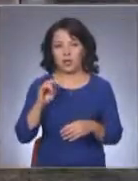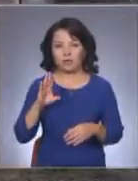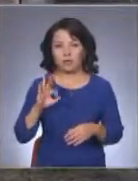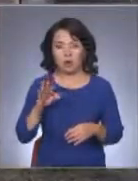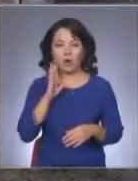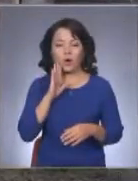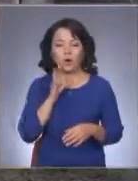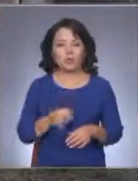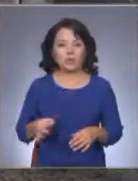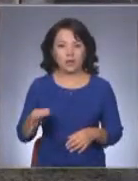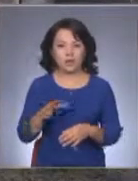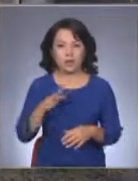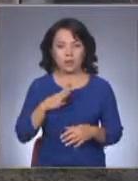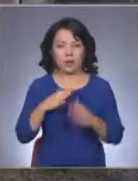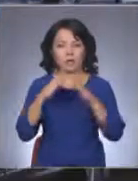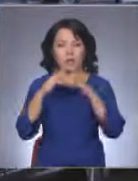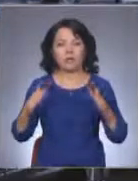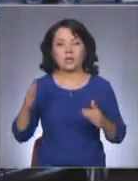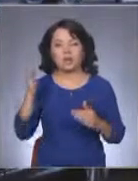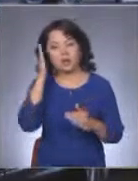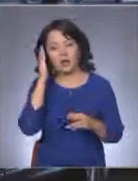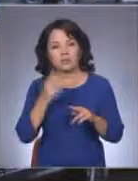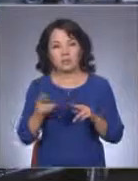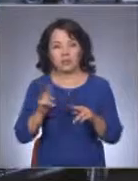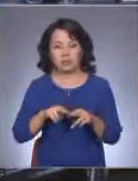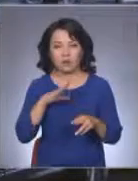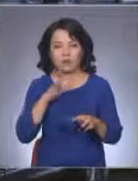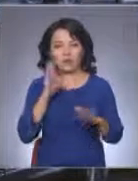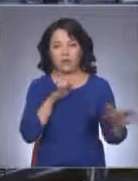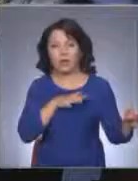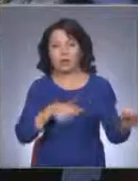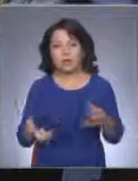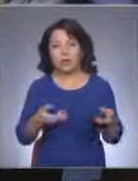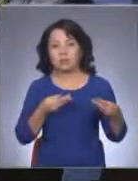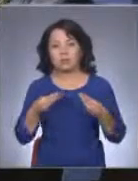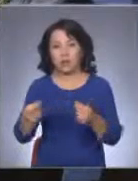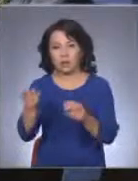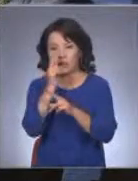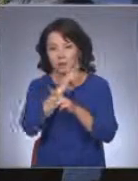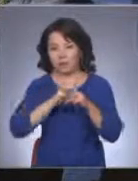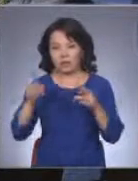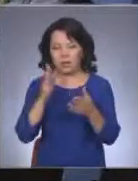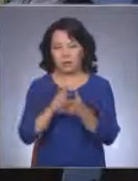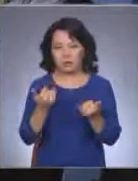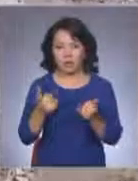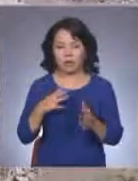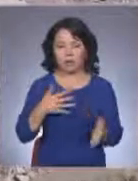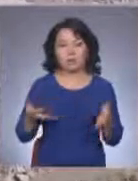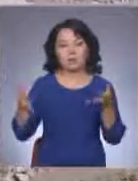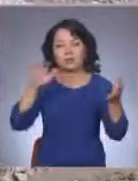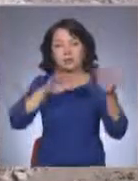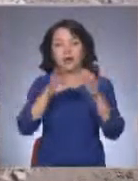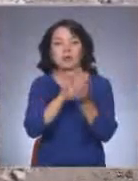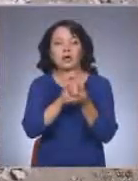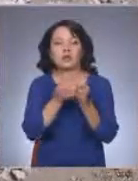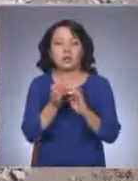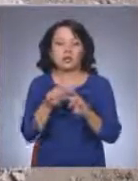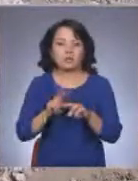Черва өзені шатырда ұйықтап жатқан жас жігітті шайып әкеткен. Ал Камерота қаласында жартастан бөлініп түскен